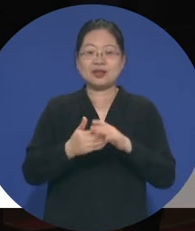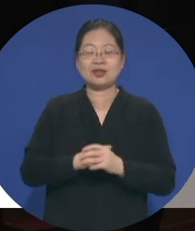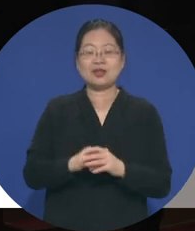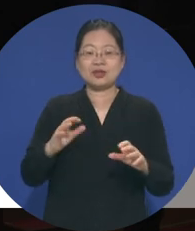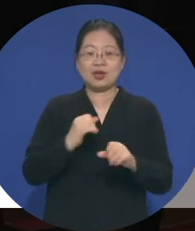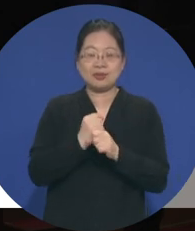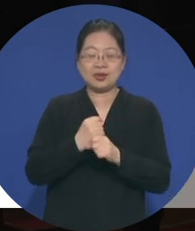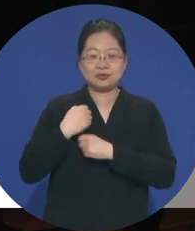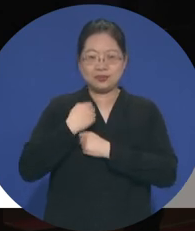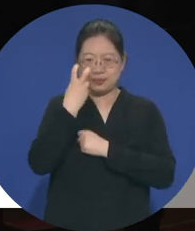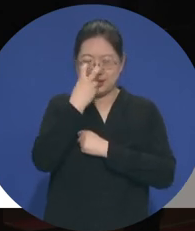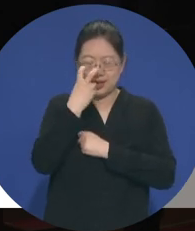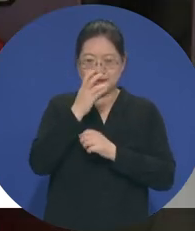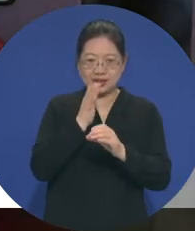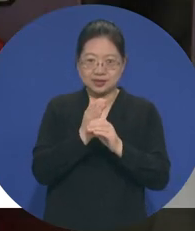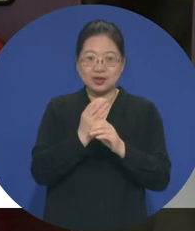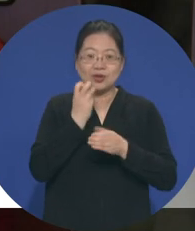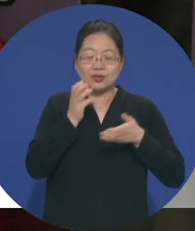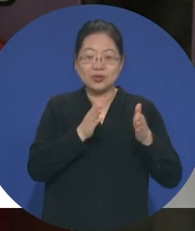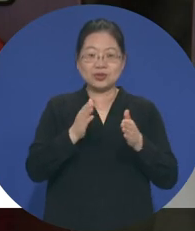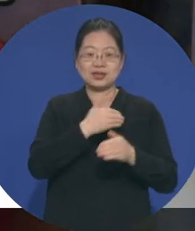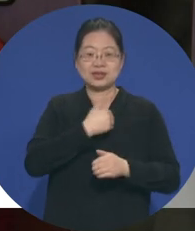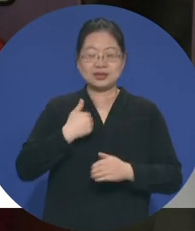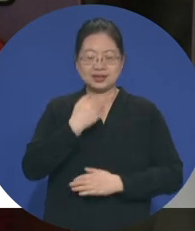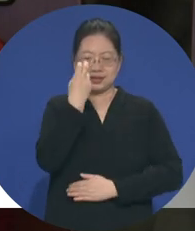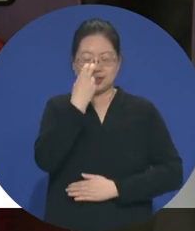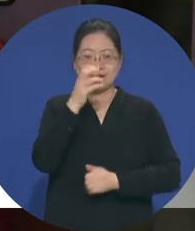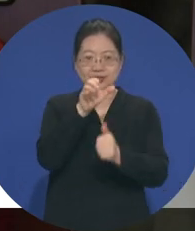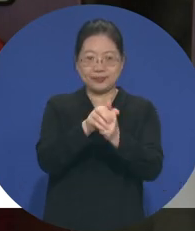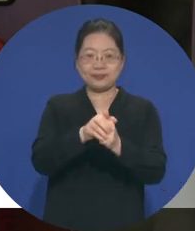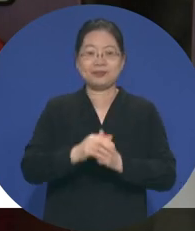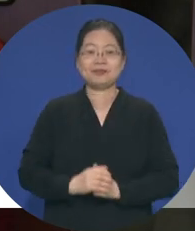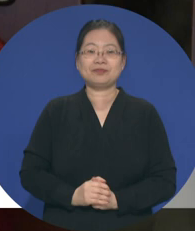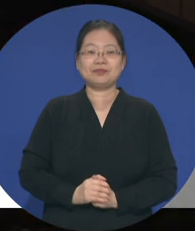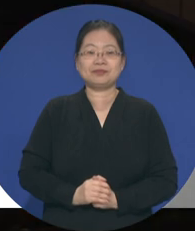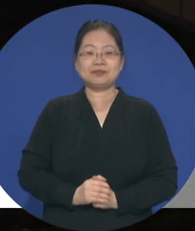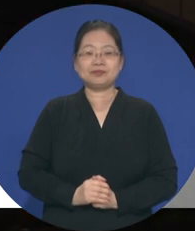통합방위의 핵심 요소로서 경기도를 든든히 지켜주는 역할을 하고 있습니다.